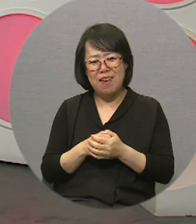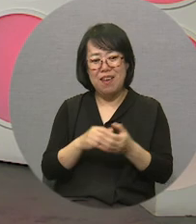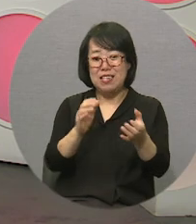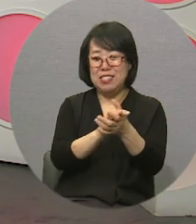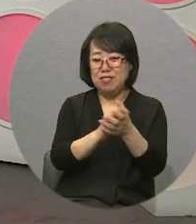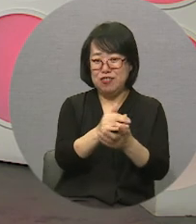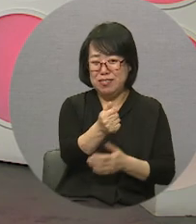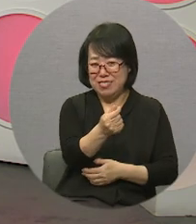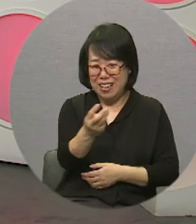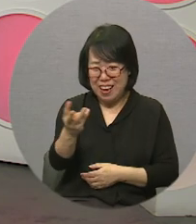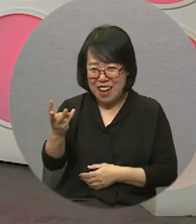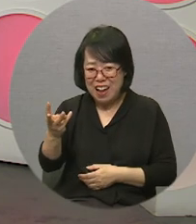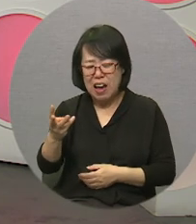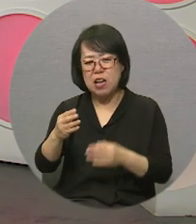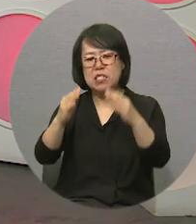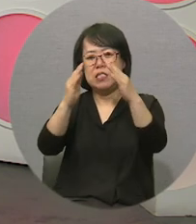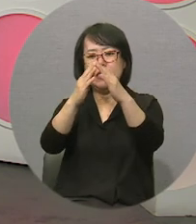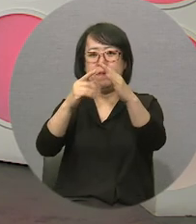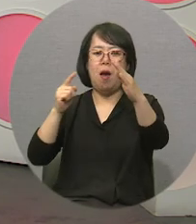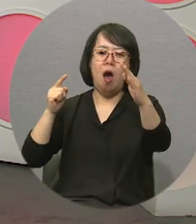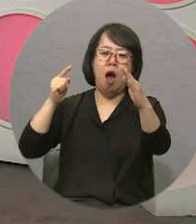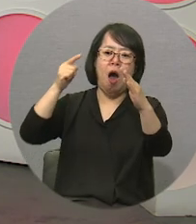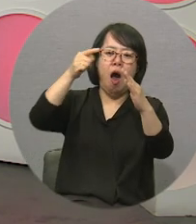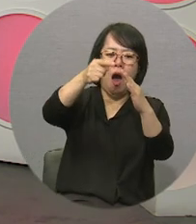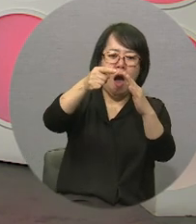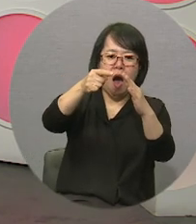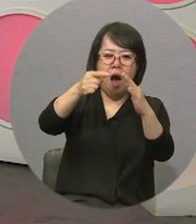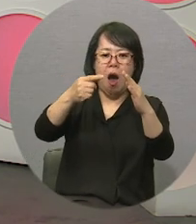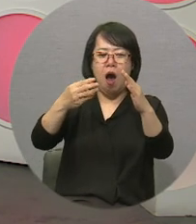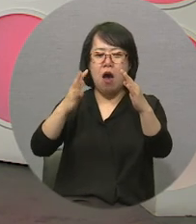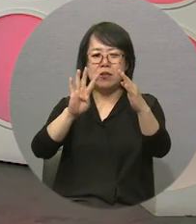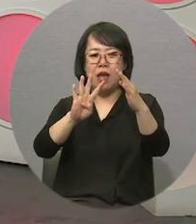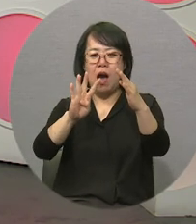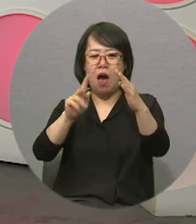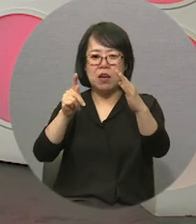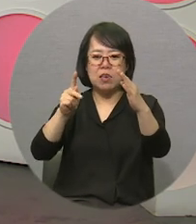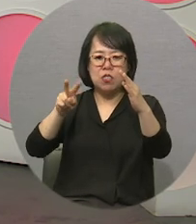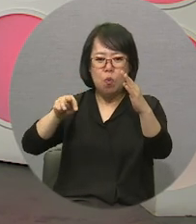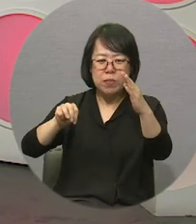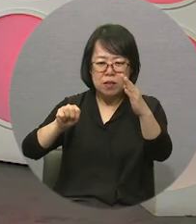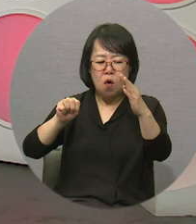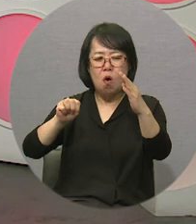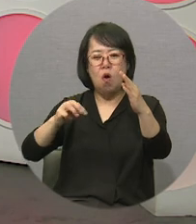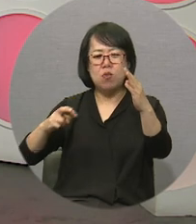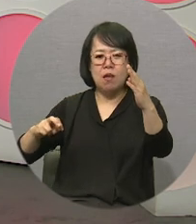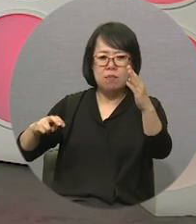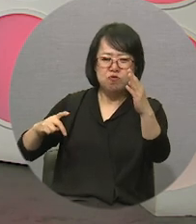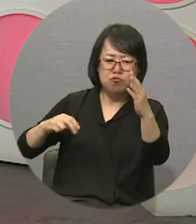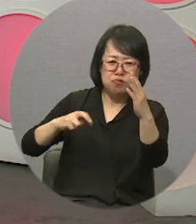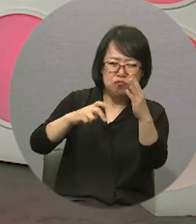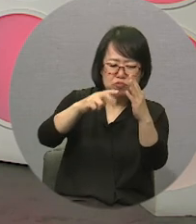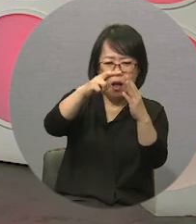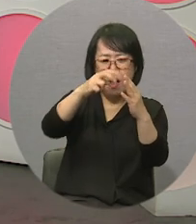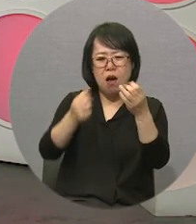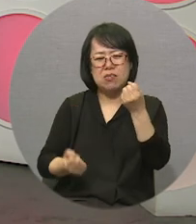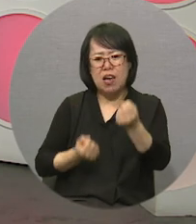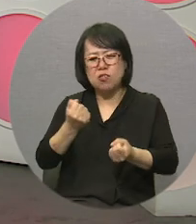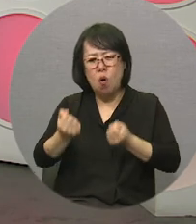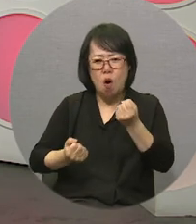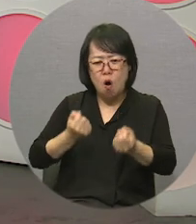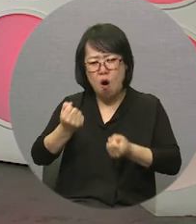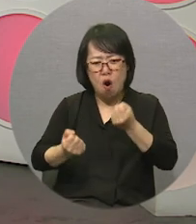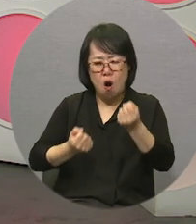집으로 갔는데 4km나 되는 산길을 자전거를 타고 오가려니